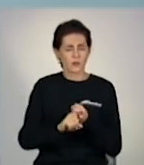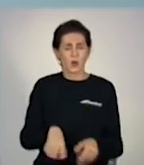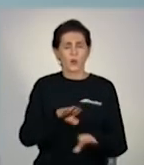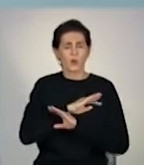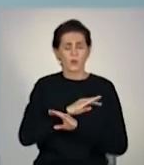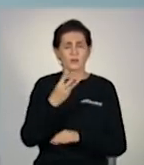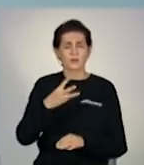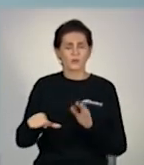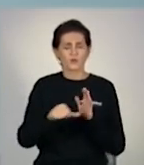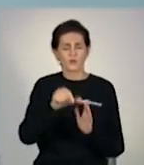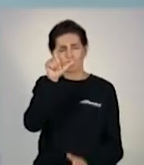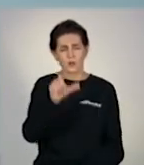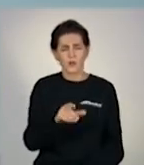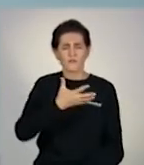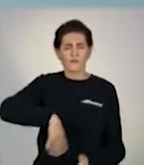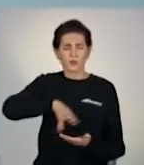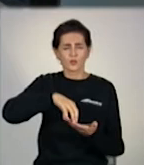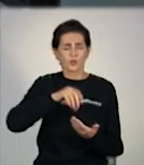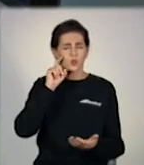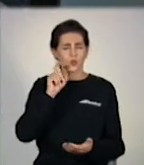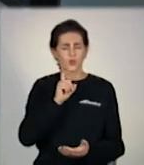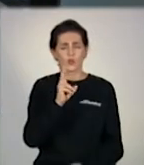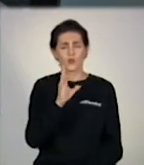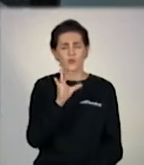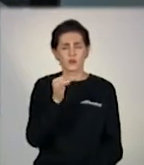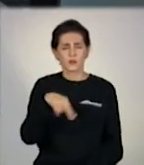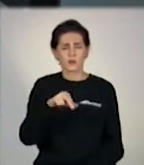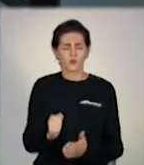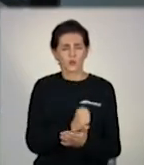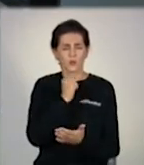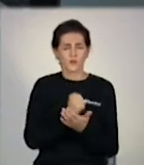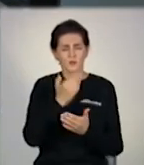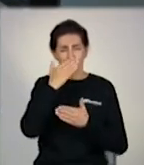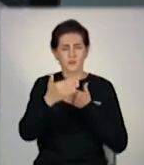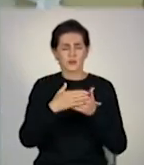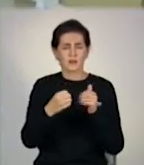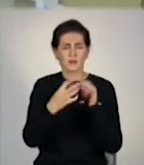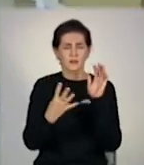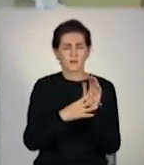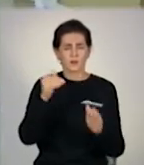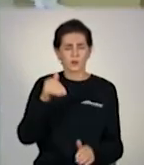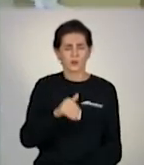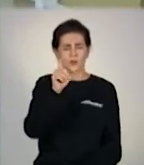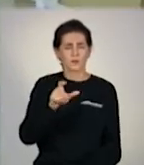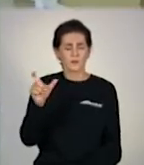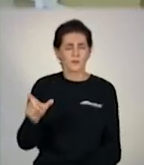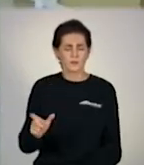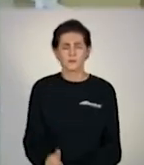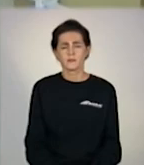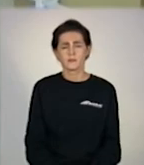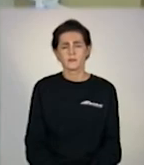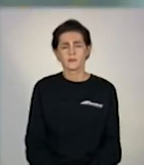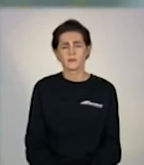Померли 36 осіб, а по Україні ковід діагностували у майже 19 тисяч громадян.